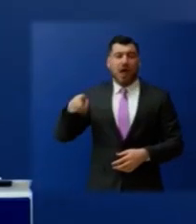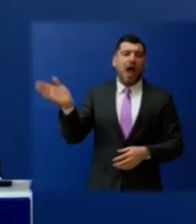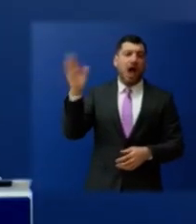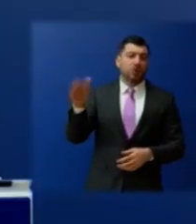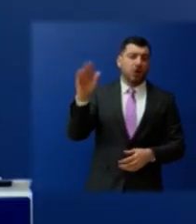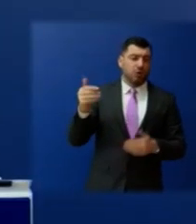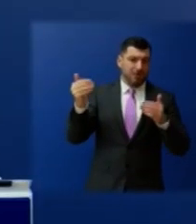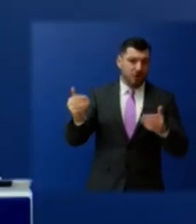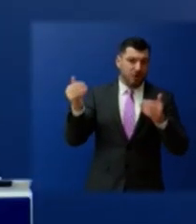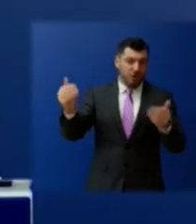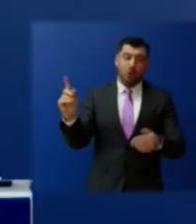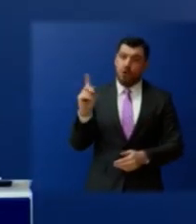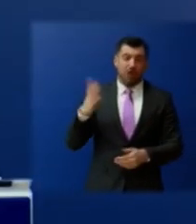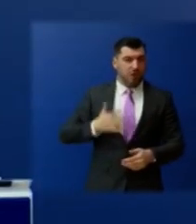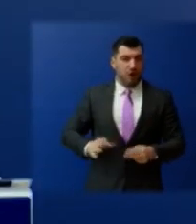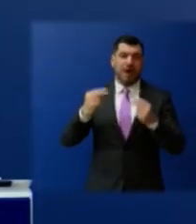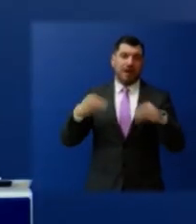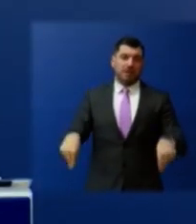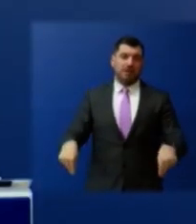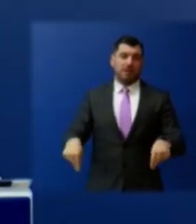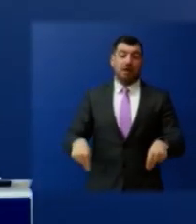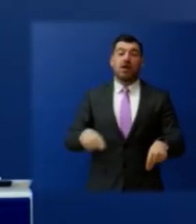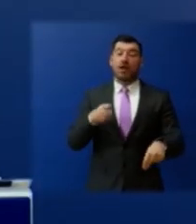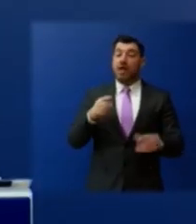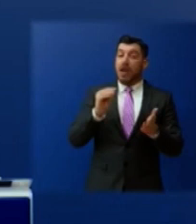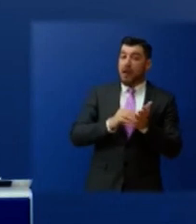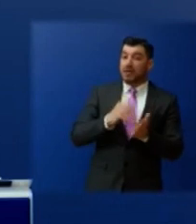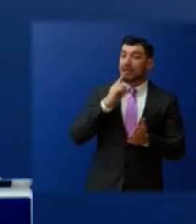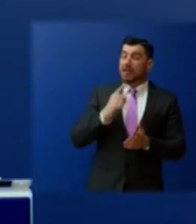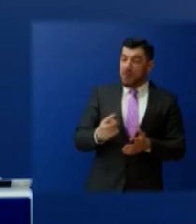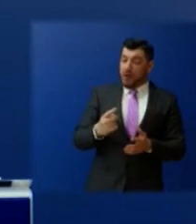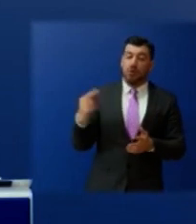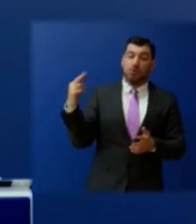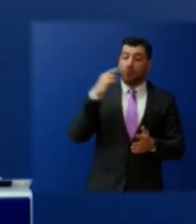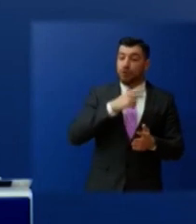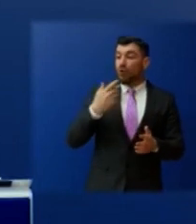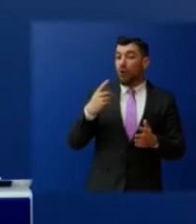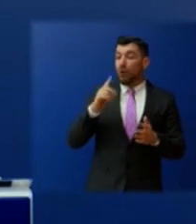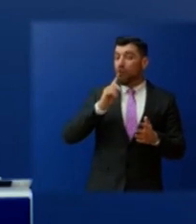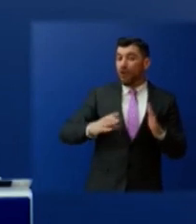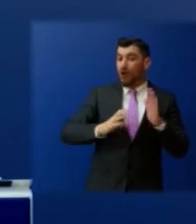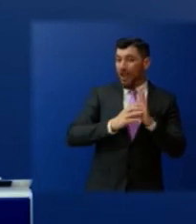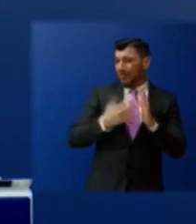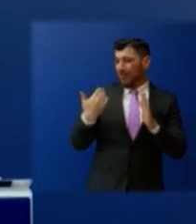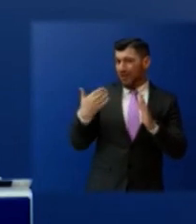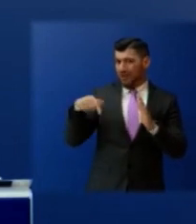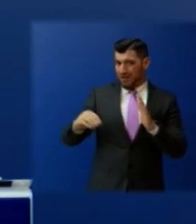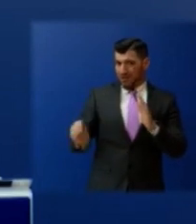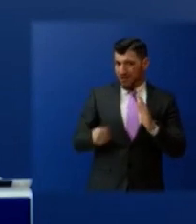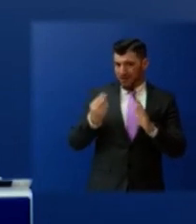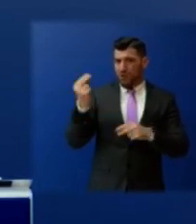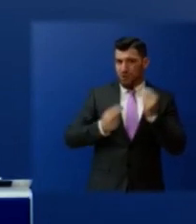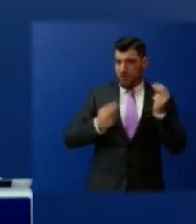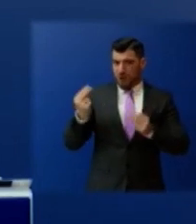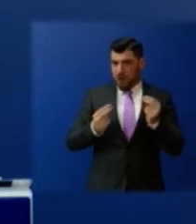αρχή της ενεργειακής κρίσης, ο Πρωθυπουργός Κυριάκος Μητσοτάκης και η κυβέρνηση έθεσαν σε εφαρμογή διαδοχικές πολιτικές στήριξης της